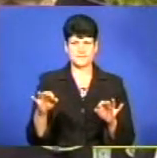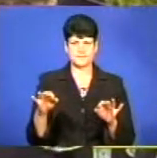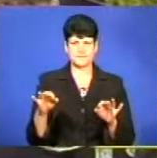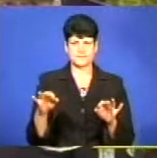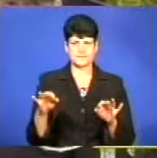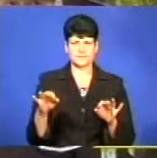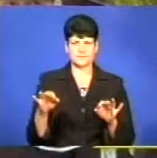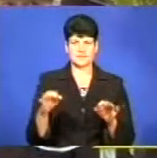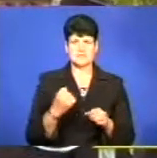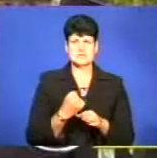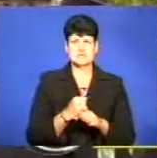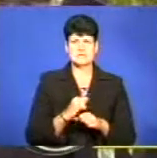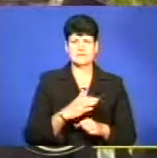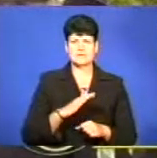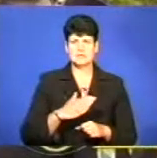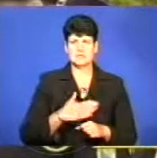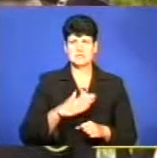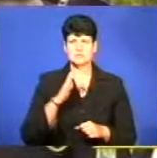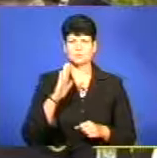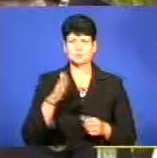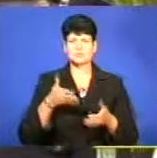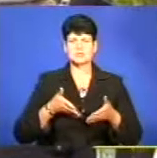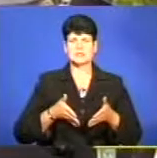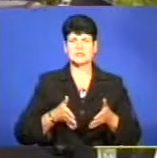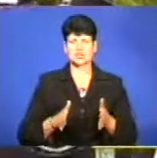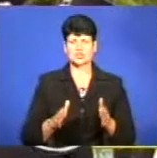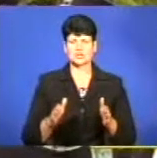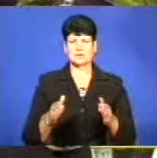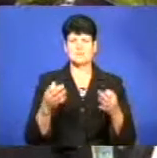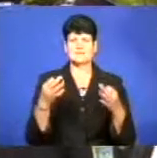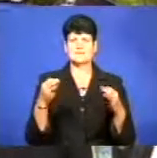заставили нас бути народженими вільними.